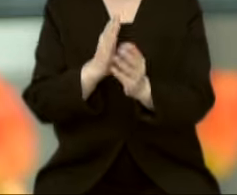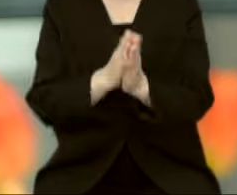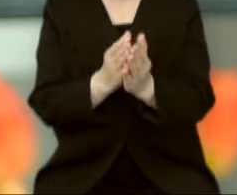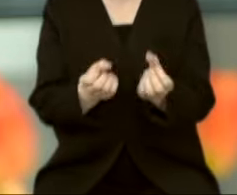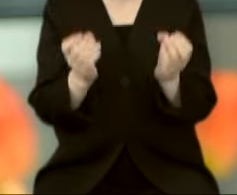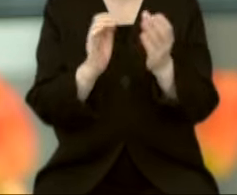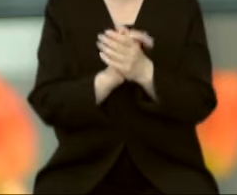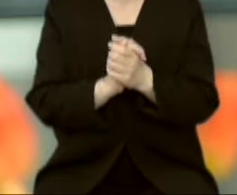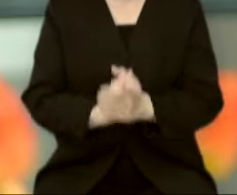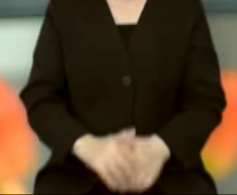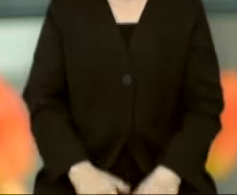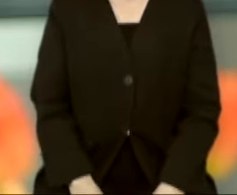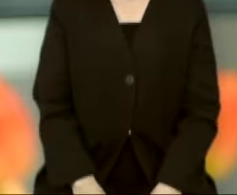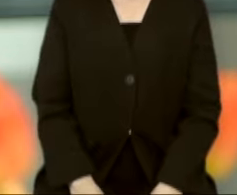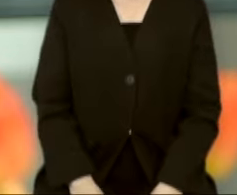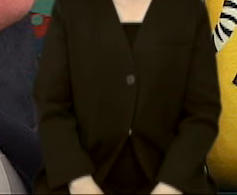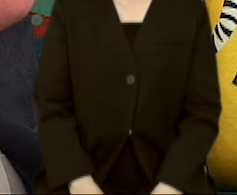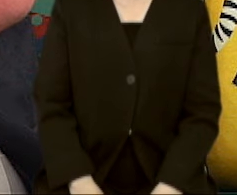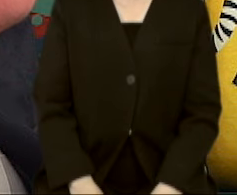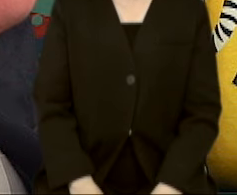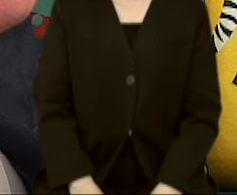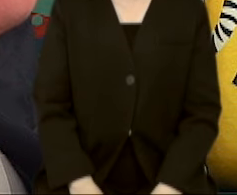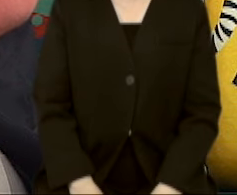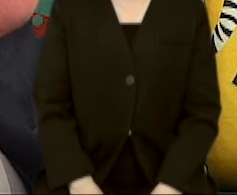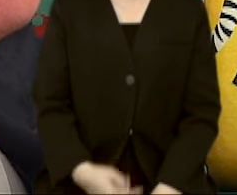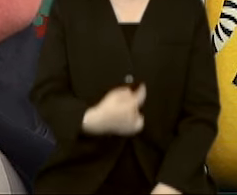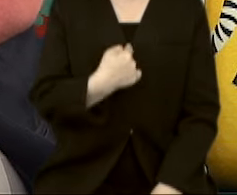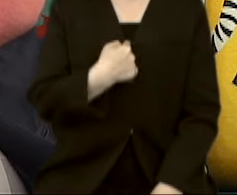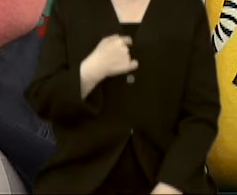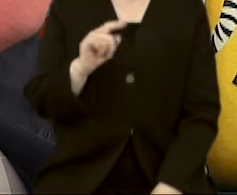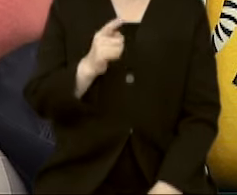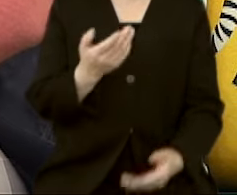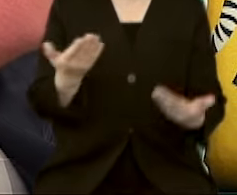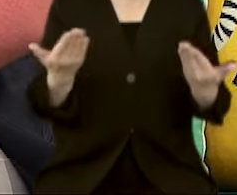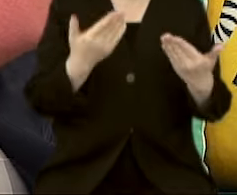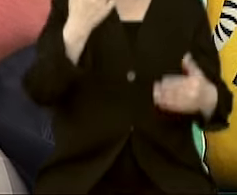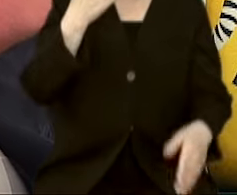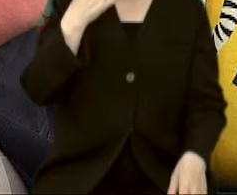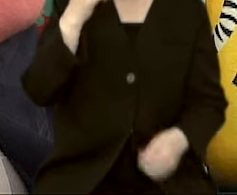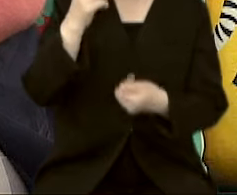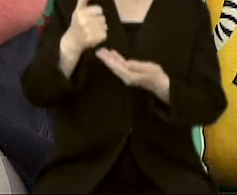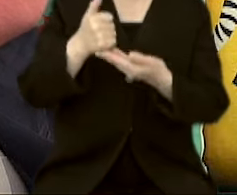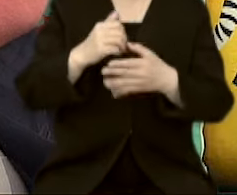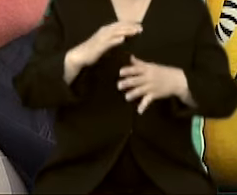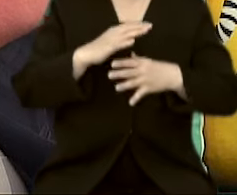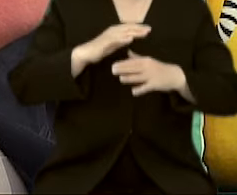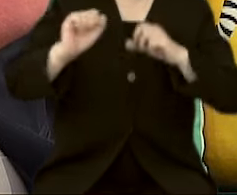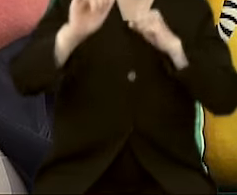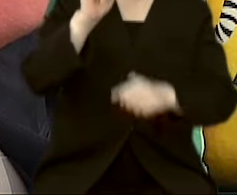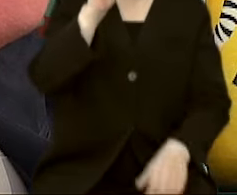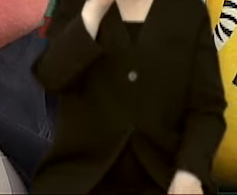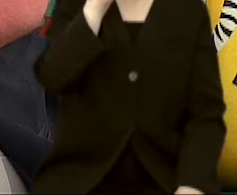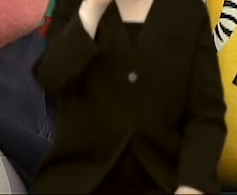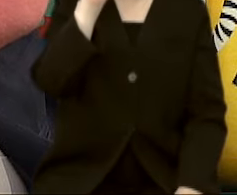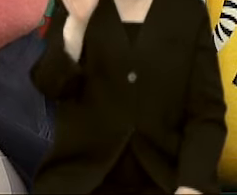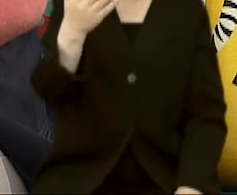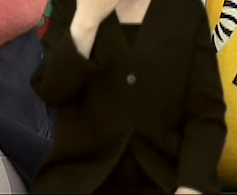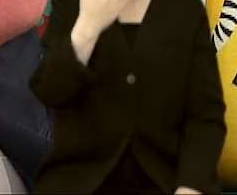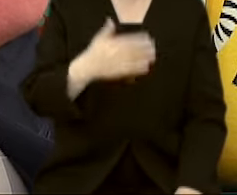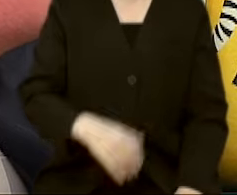할렐루야. 아멘입니다. 저도 네. 이렇게 사역을 하다 보면 하나님께서 놀랍게 역사하시는